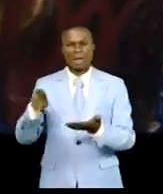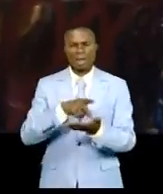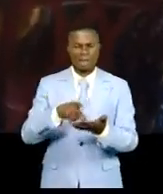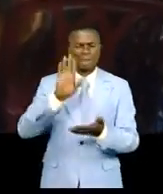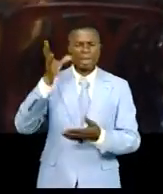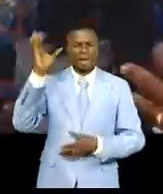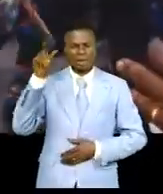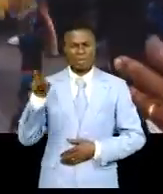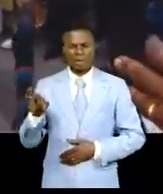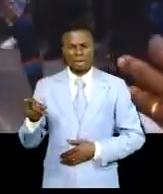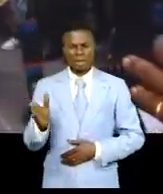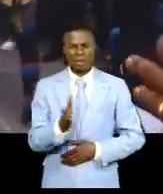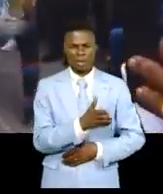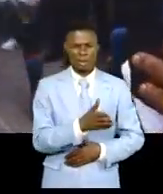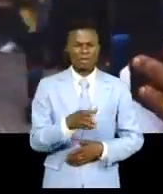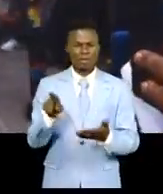Tshokwe.